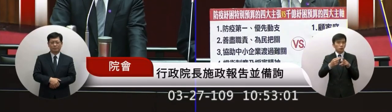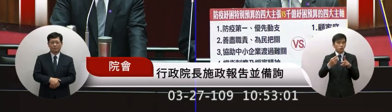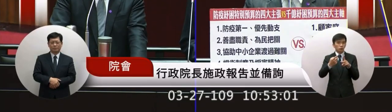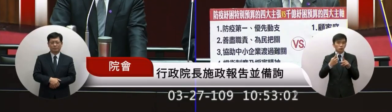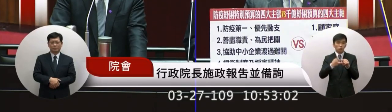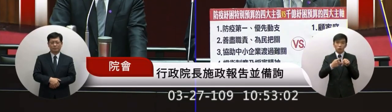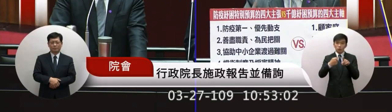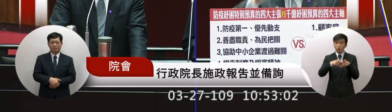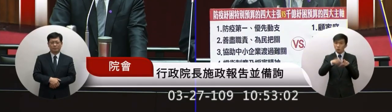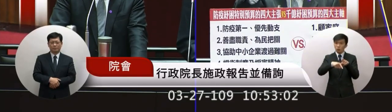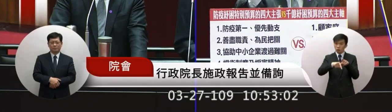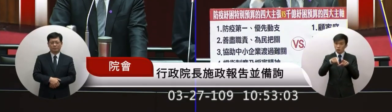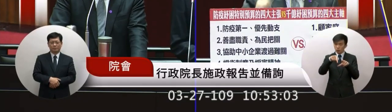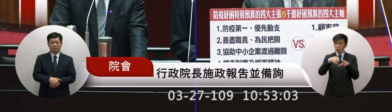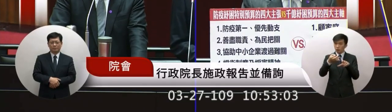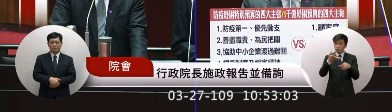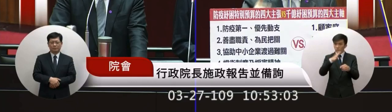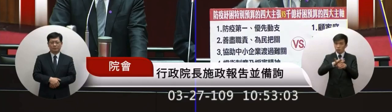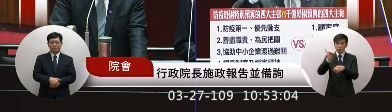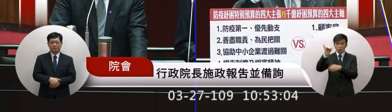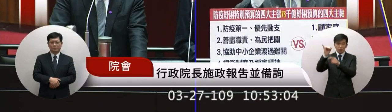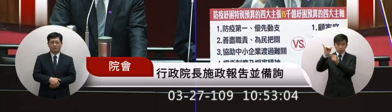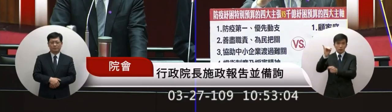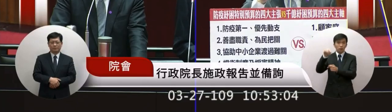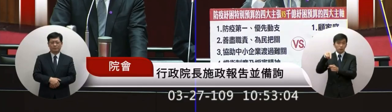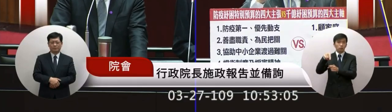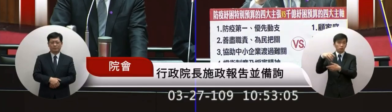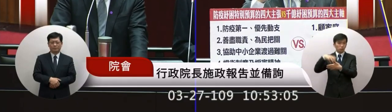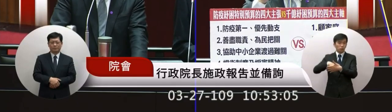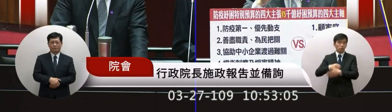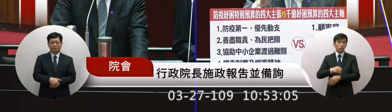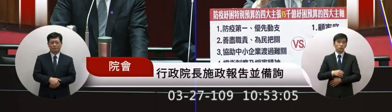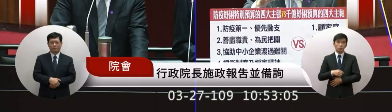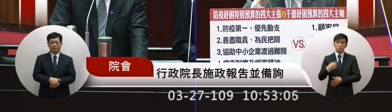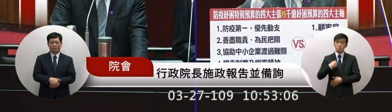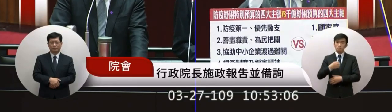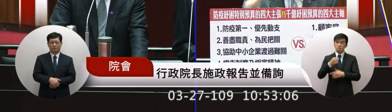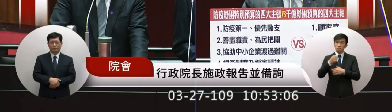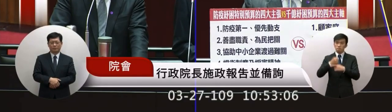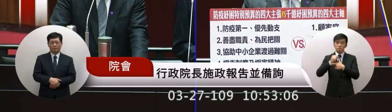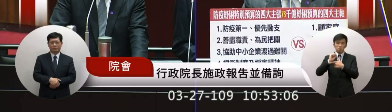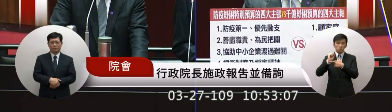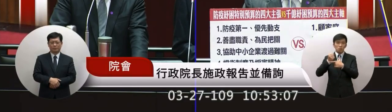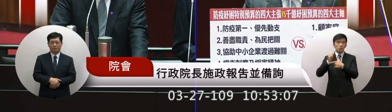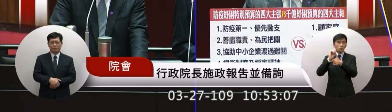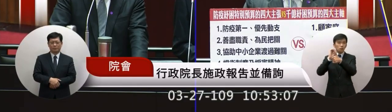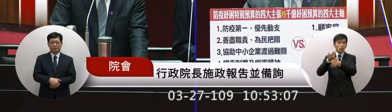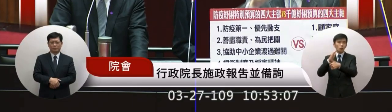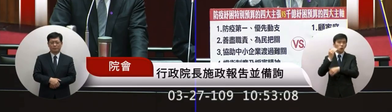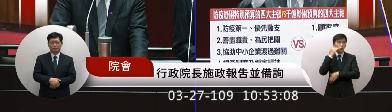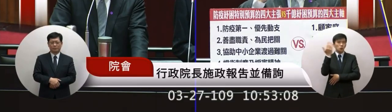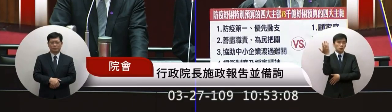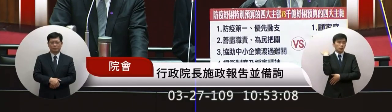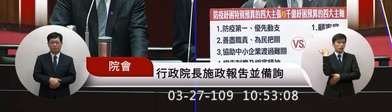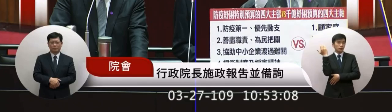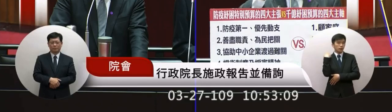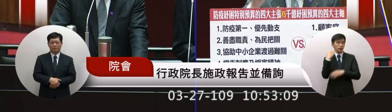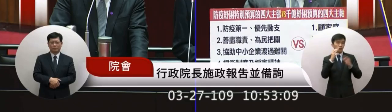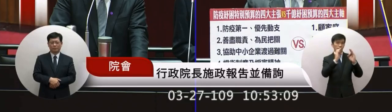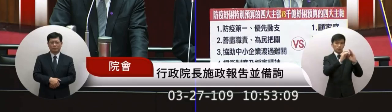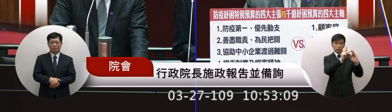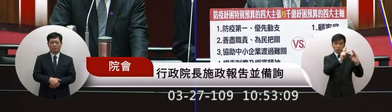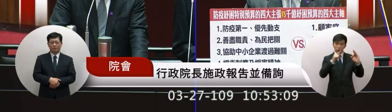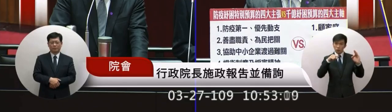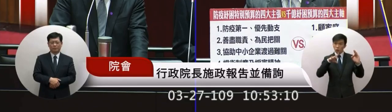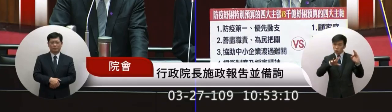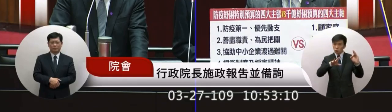千亿的当中，我刚才一个建议就是旧有的贷款呐、要展